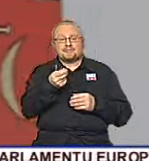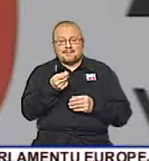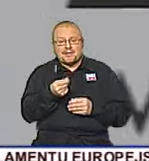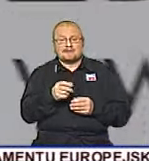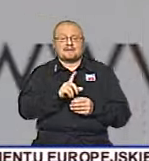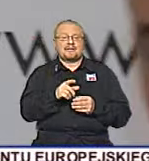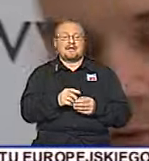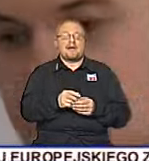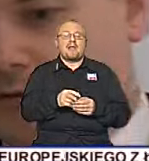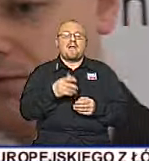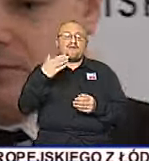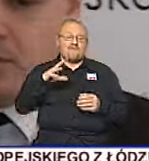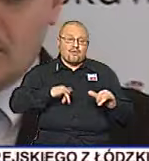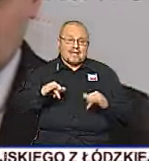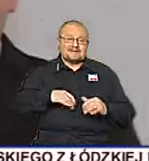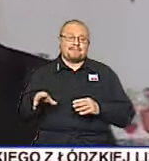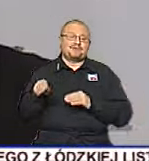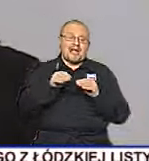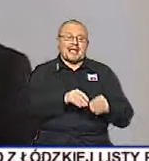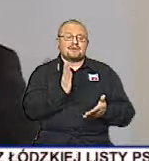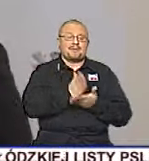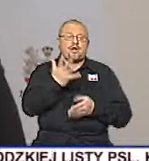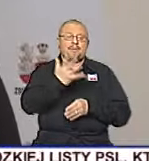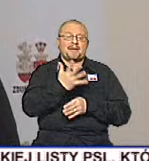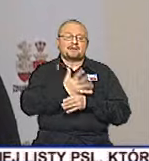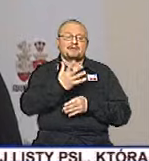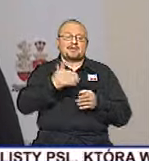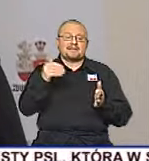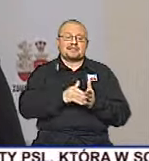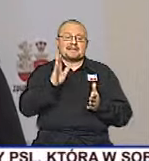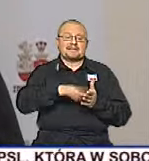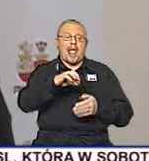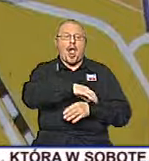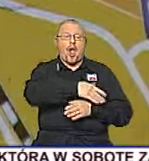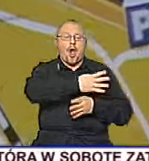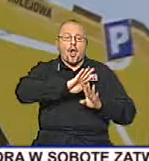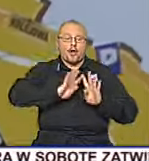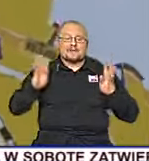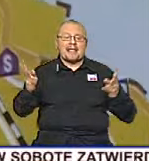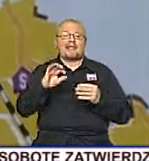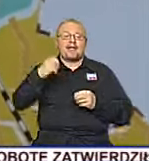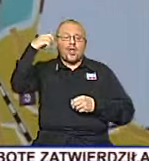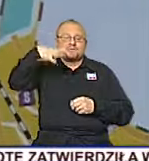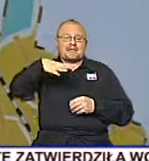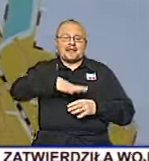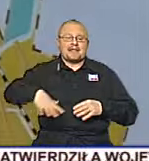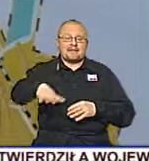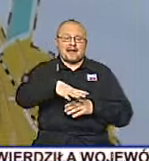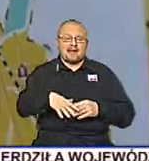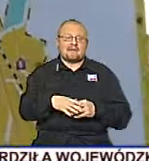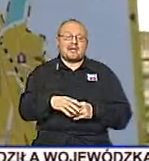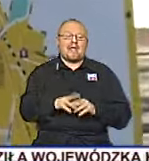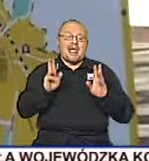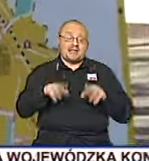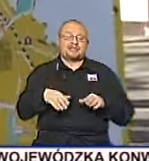Tymczasem okazało się, że władze przekażą jedynie 50 tysięcy na ogrodzenie i oświetlenie terenu. Reszta trafi na dokumentację remontu dróg